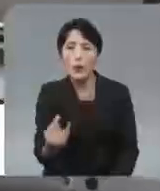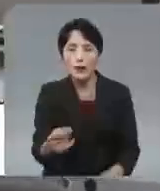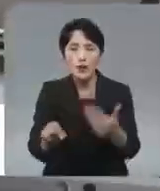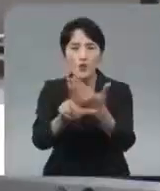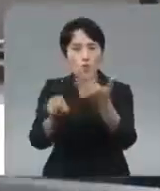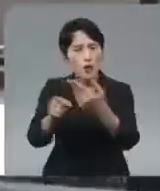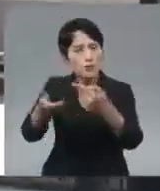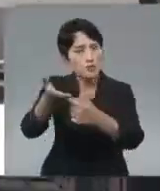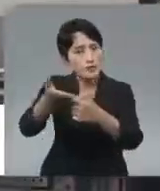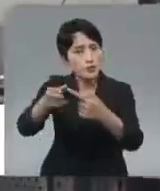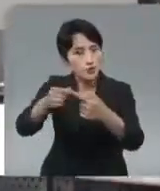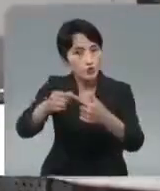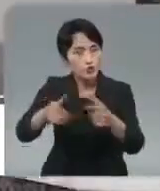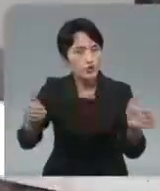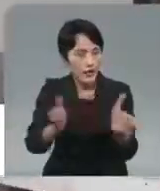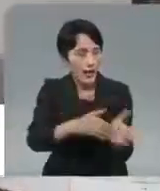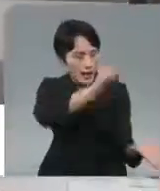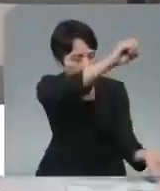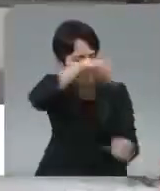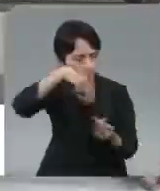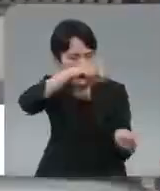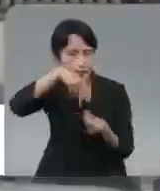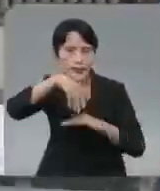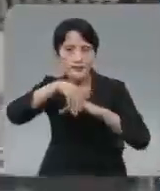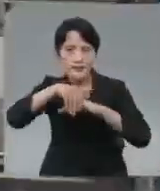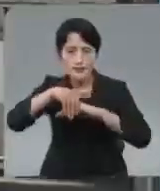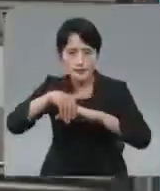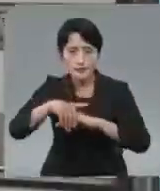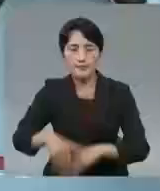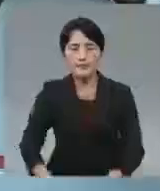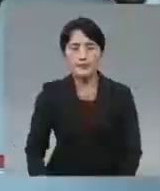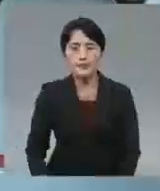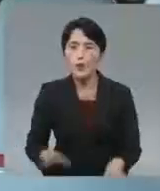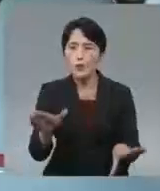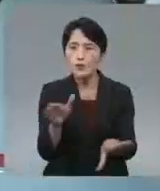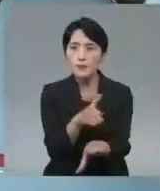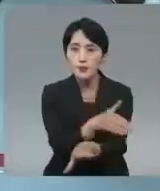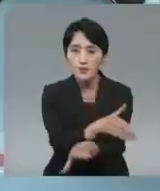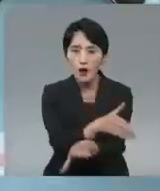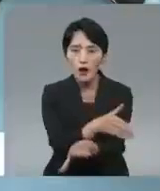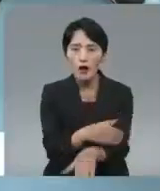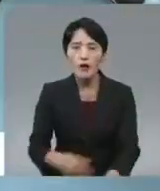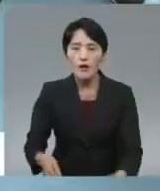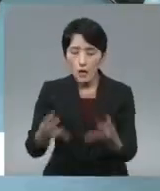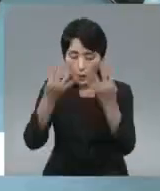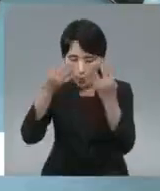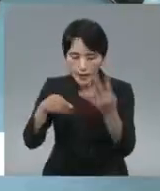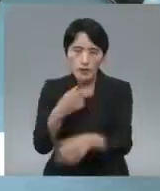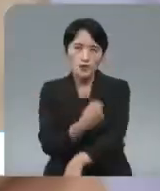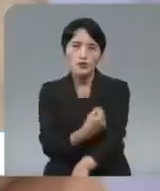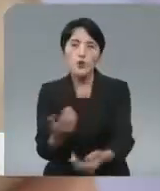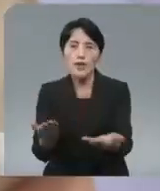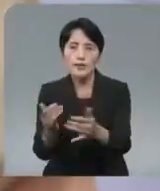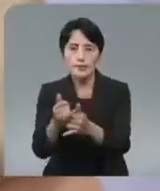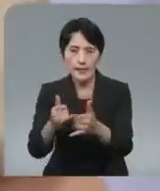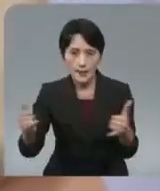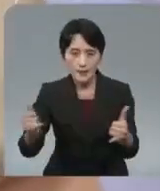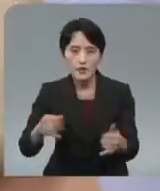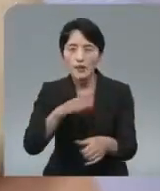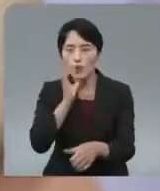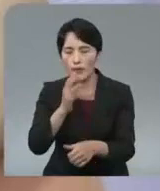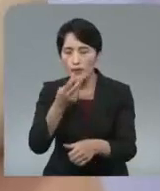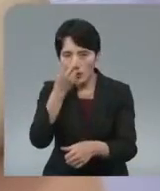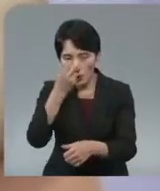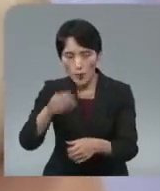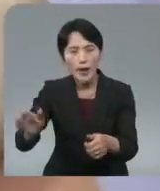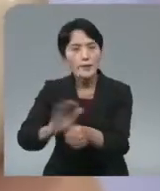ke Korea Selatan akan dikirim dalam dua pekan mendatang sebanyak 1,02 juta dosis vaksin modern dijadwalkan dipasok